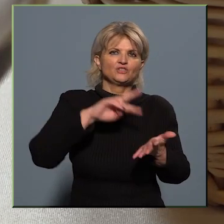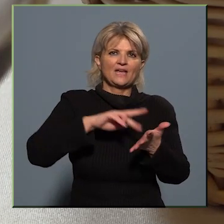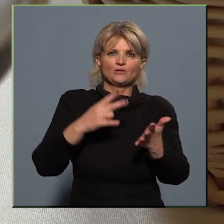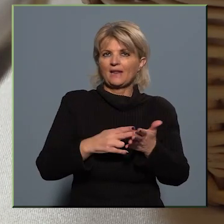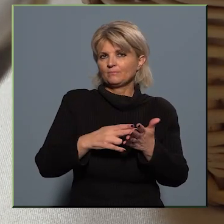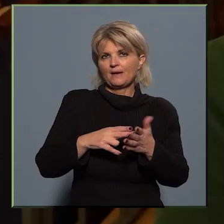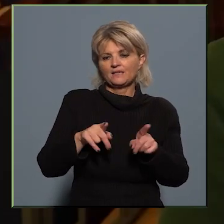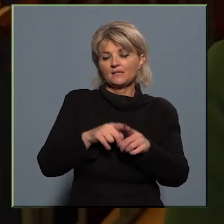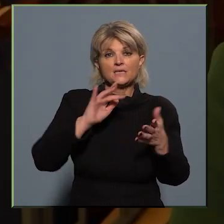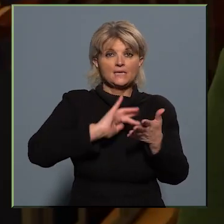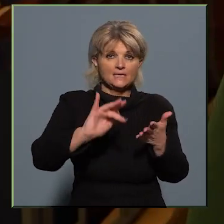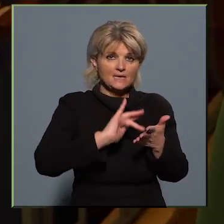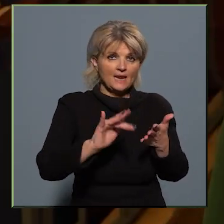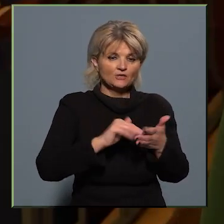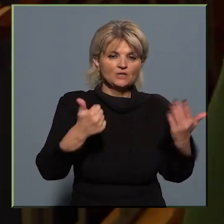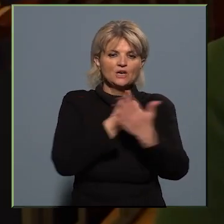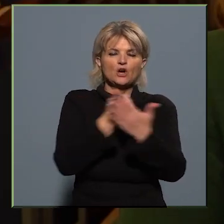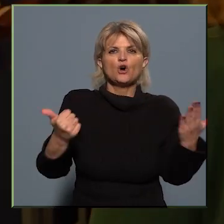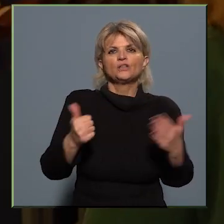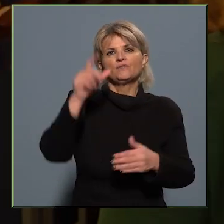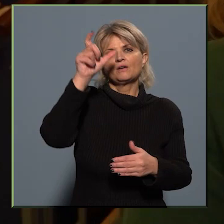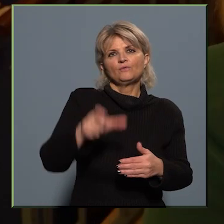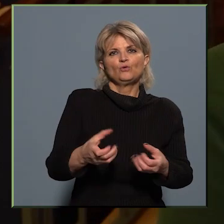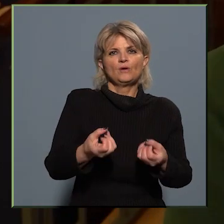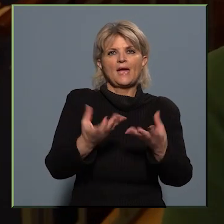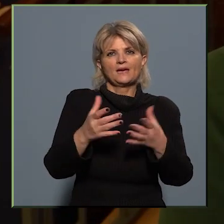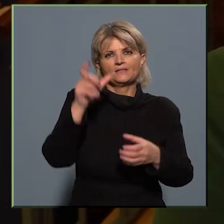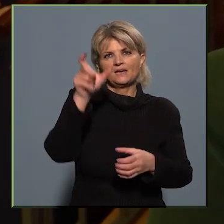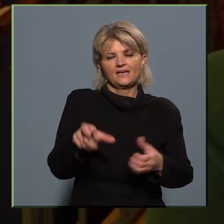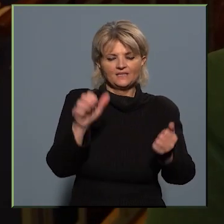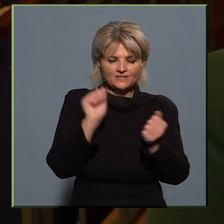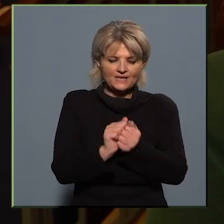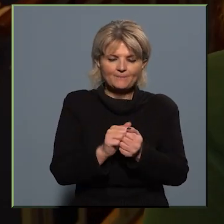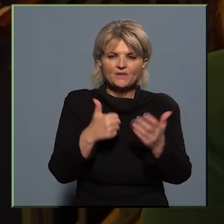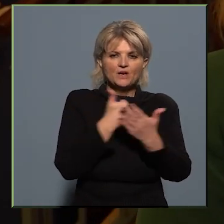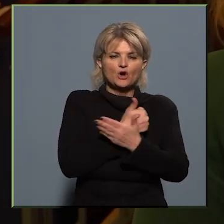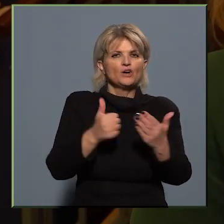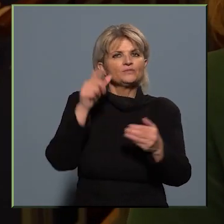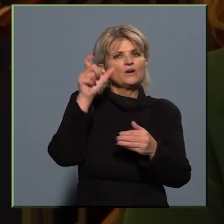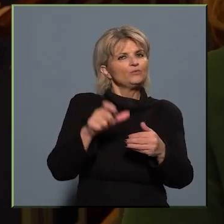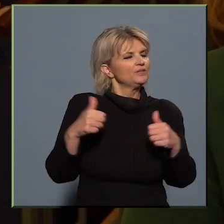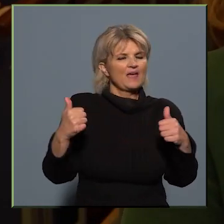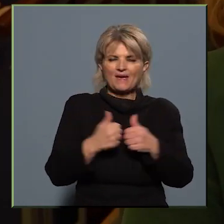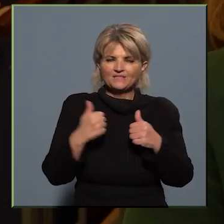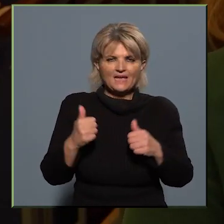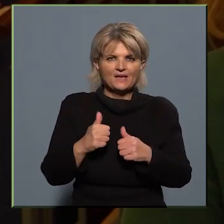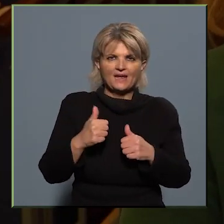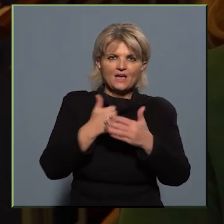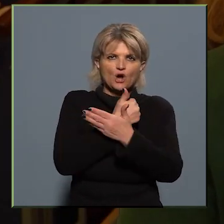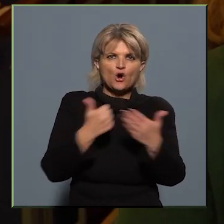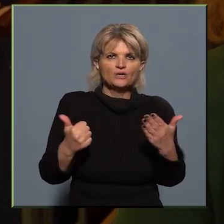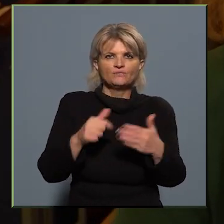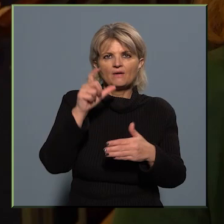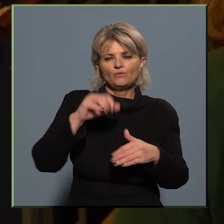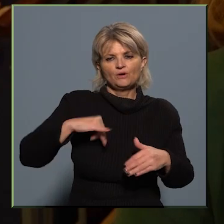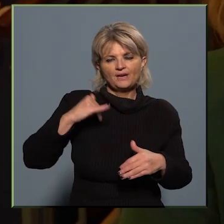így, ingyenes. 60 fő az engedélyezett létszám, tehát nyilván ezt a 60 főt úgy kell elképzelni, hogy nem egyszerre 60 fő van, hanem